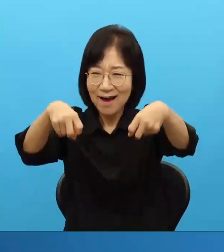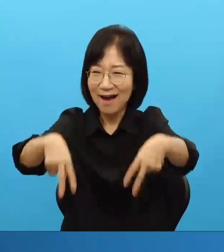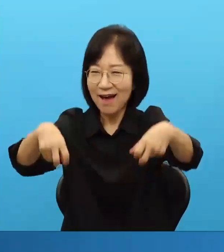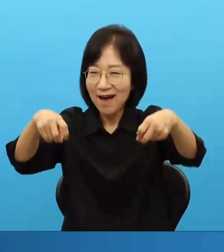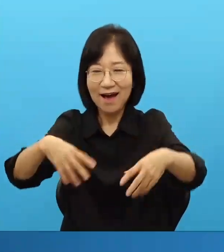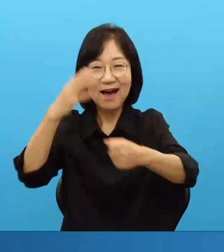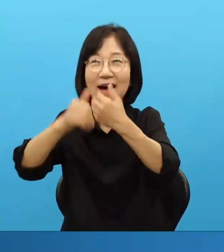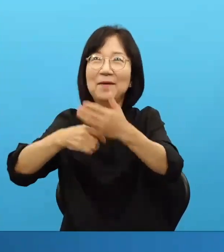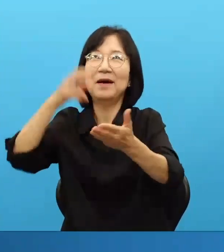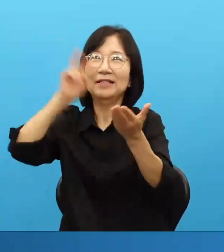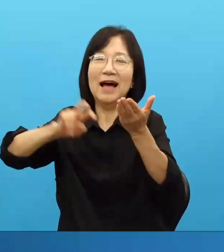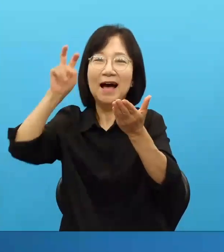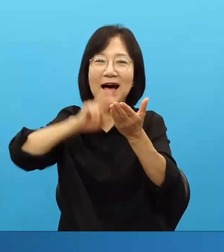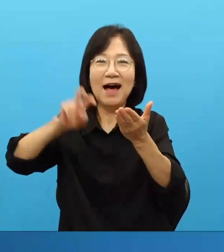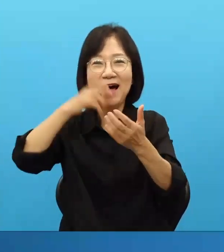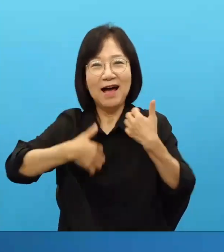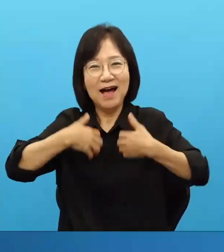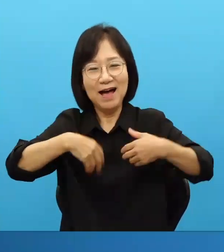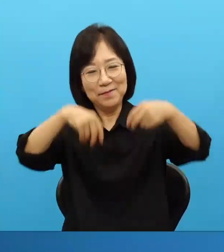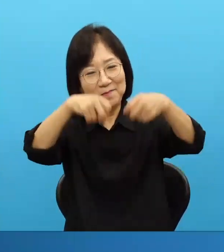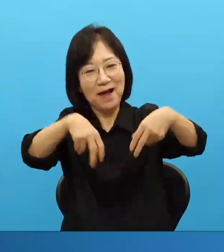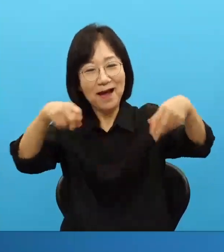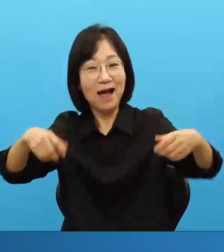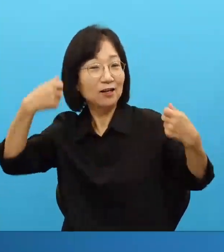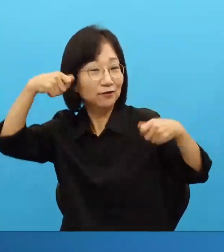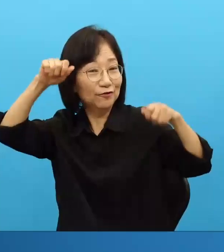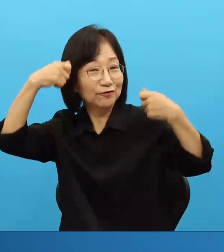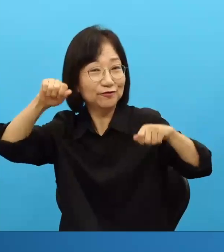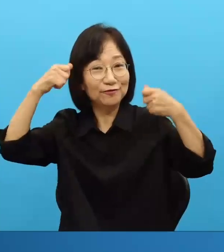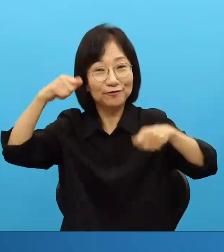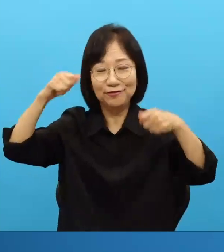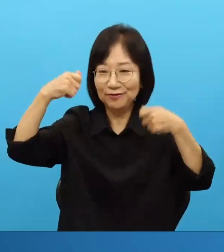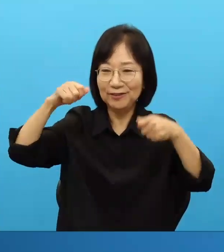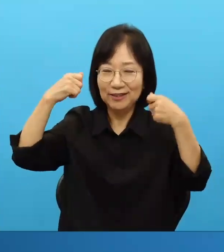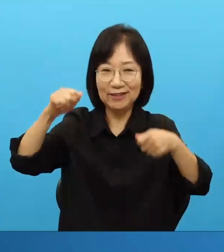하나님을 찬양합니다. 칼군무 걸그룹.